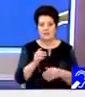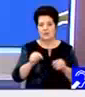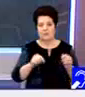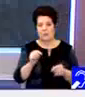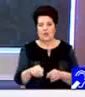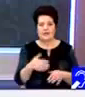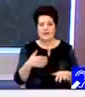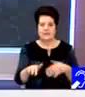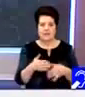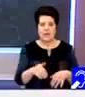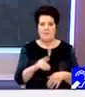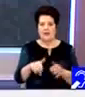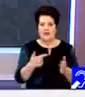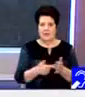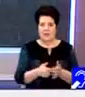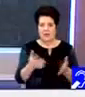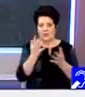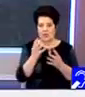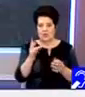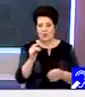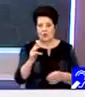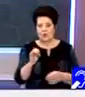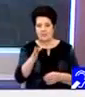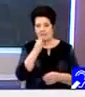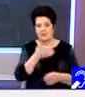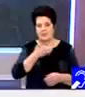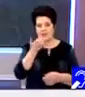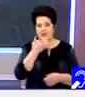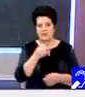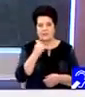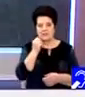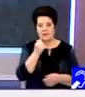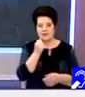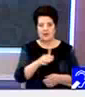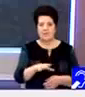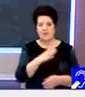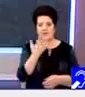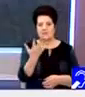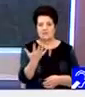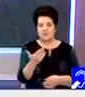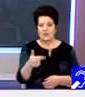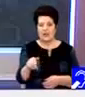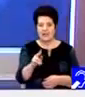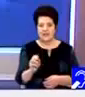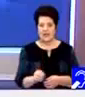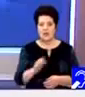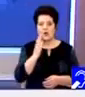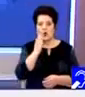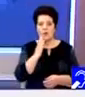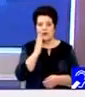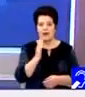slab. În capitală cerul va fi mai mult noros, dar vremea se va încălzi, maxima de mâine va indica 5 grade Celsius. În